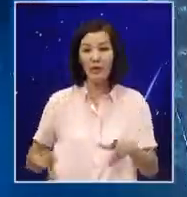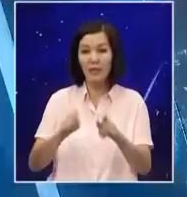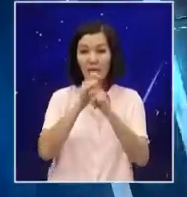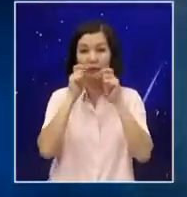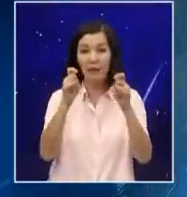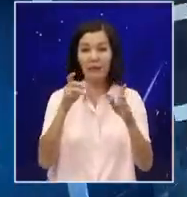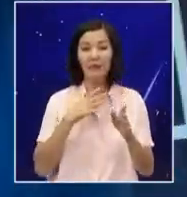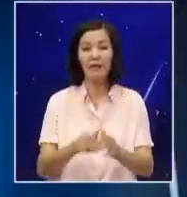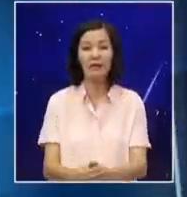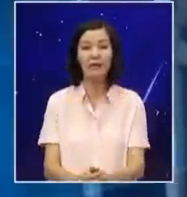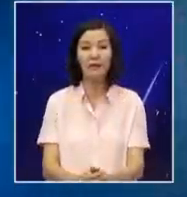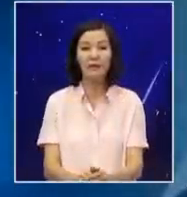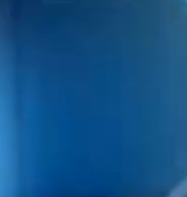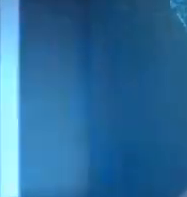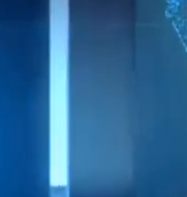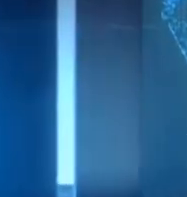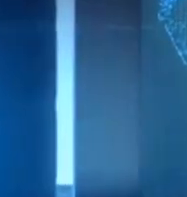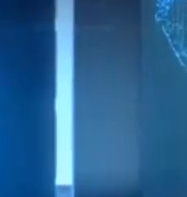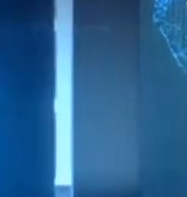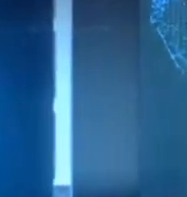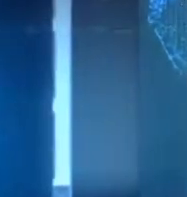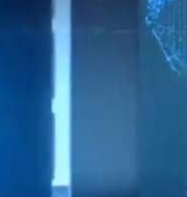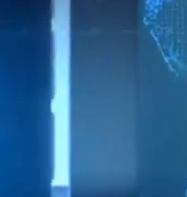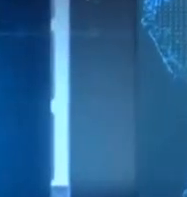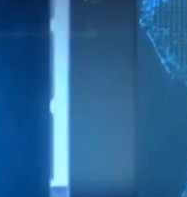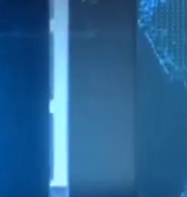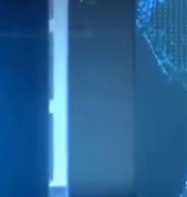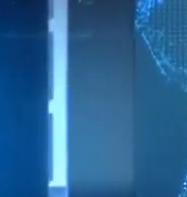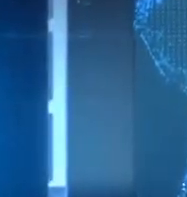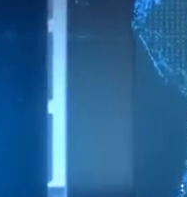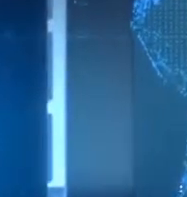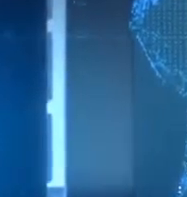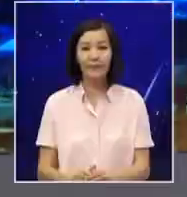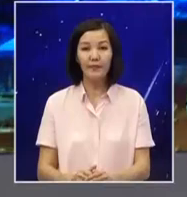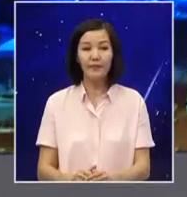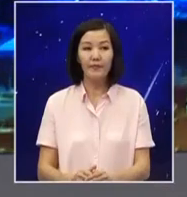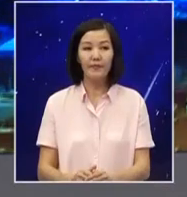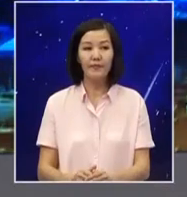Камшат Мұхамеджан, Ерлан Азанбай, Жетсу арнасы, Қарасай ауданынан.